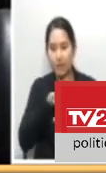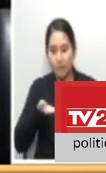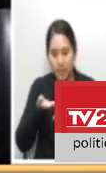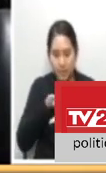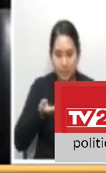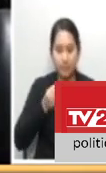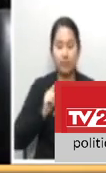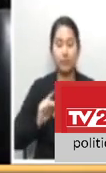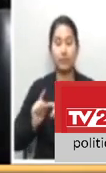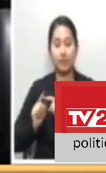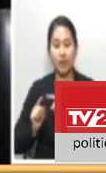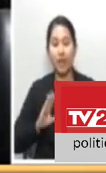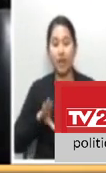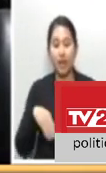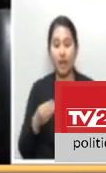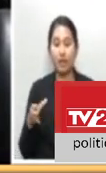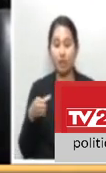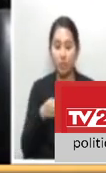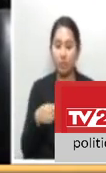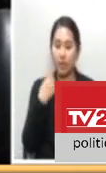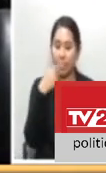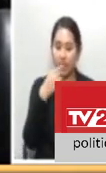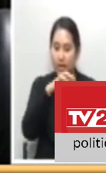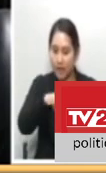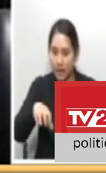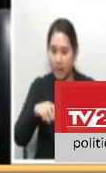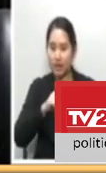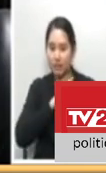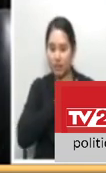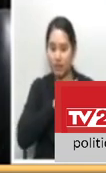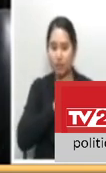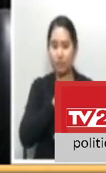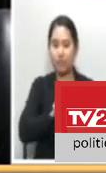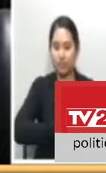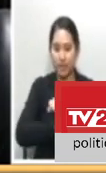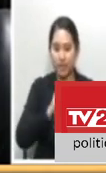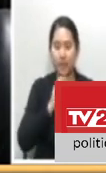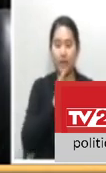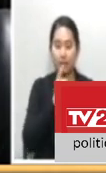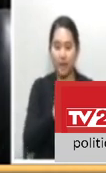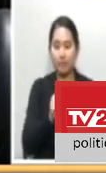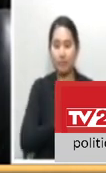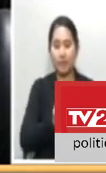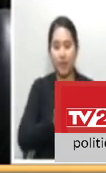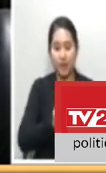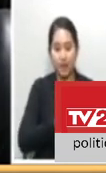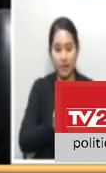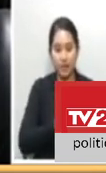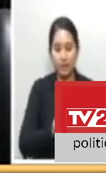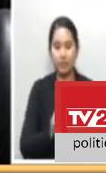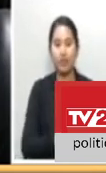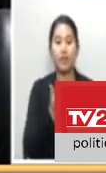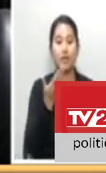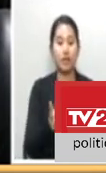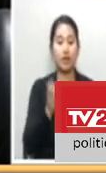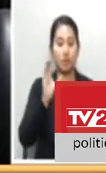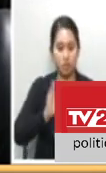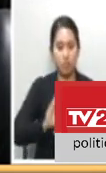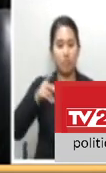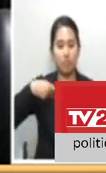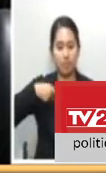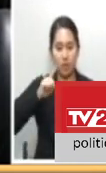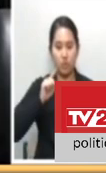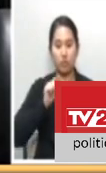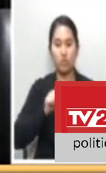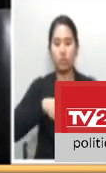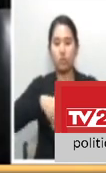ภาให้หน่วยงานที่รับผิดชอบดำเนินการแก้ไขจะทำให้การใ ช้งบประมาณเกิดประโยชน์ต่อประเ